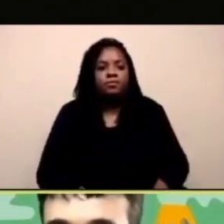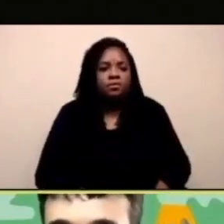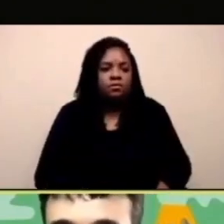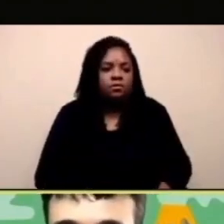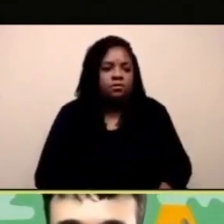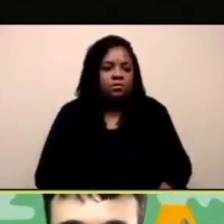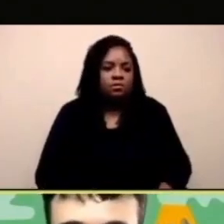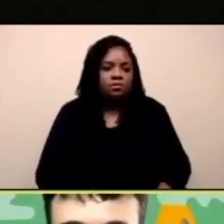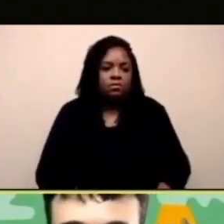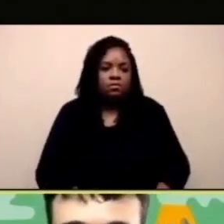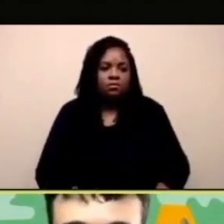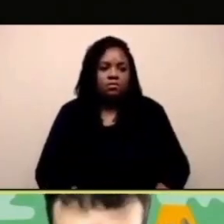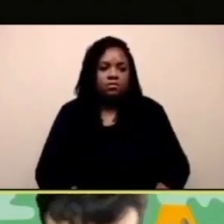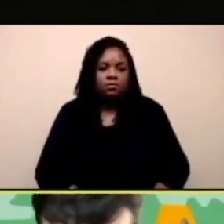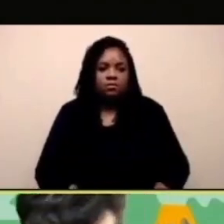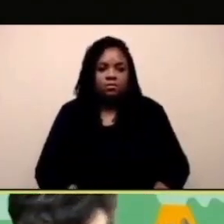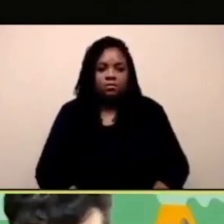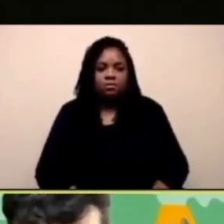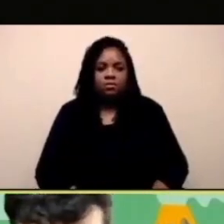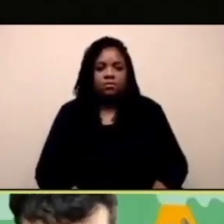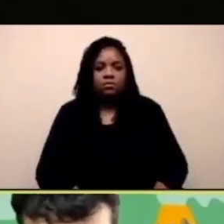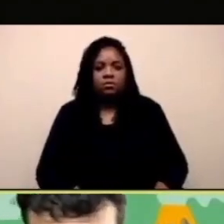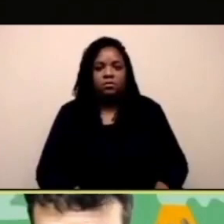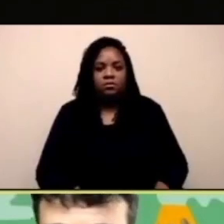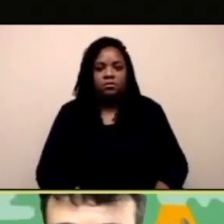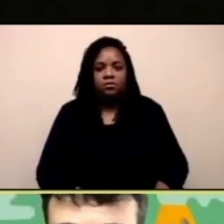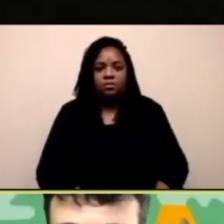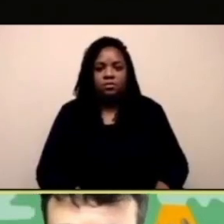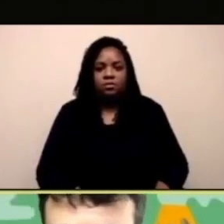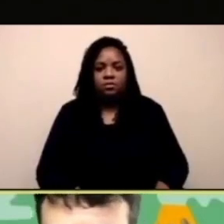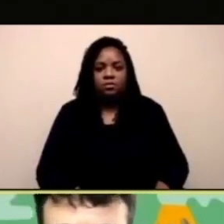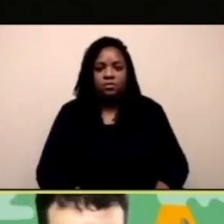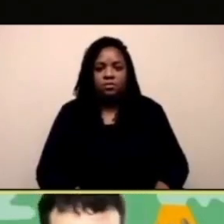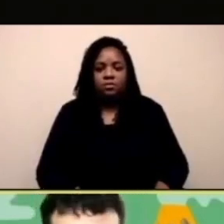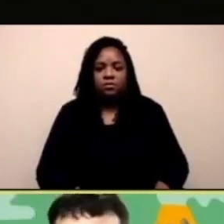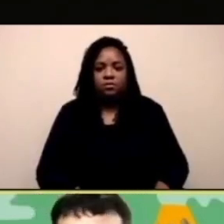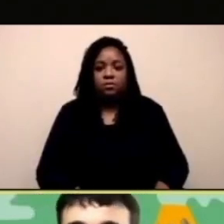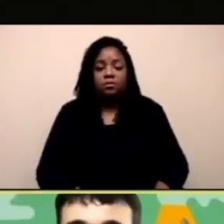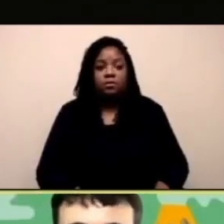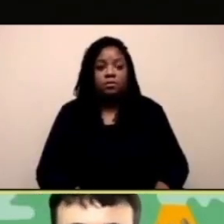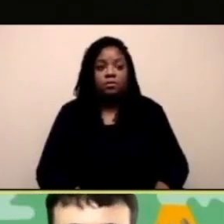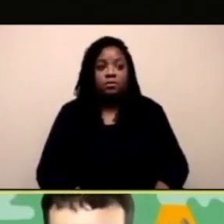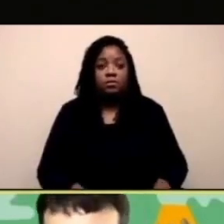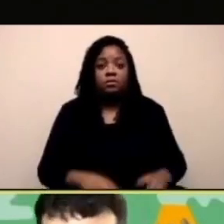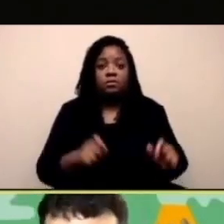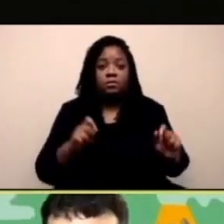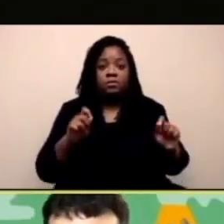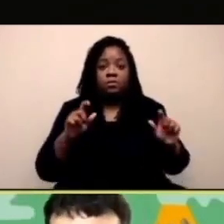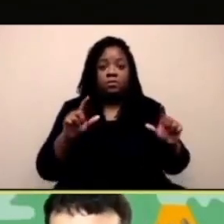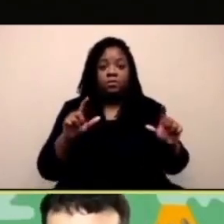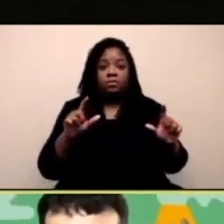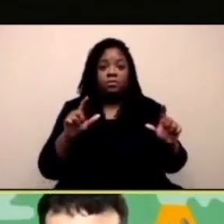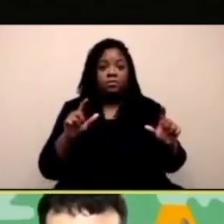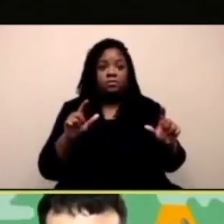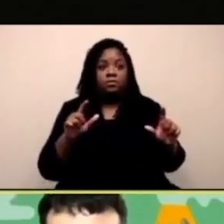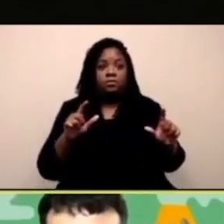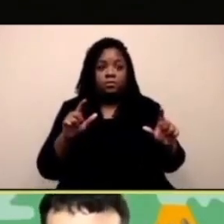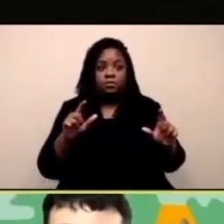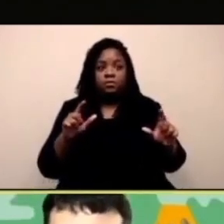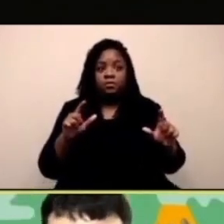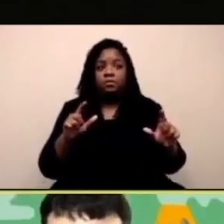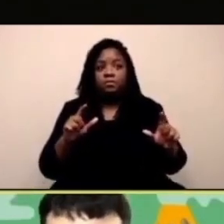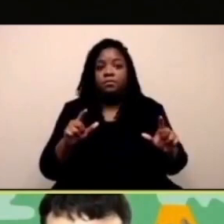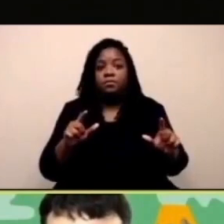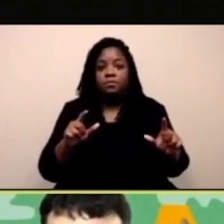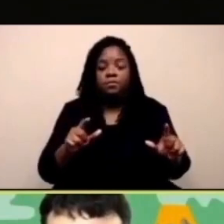カーソルも乗って乗せば色々と見られるようなものもありますしあと初心者向けの後機能もありますがまずこちらの